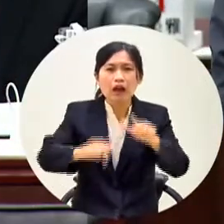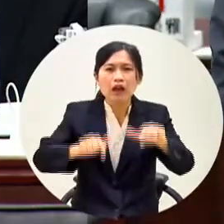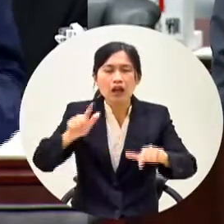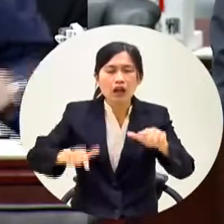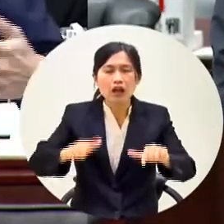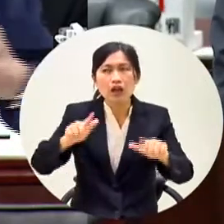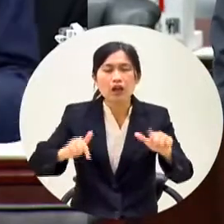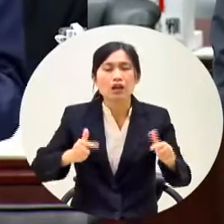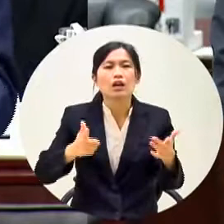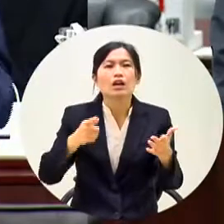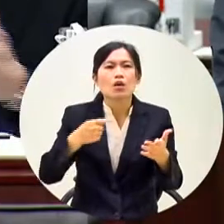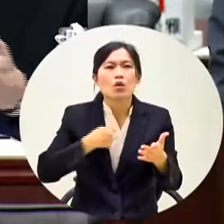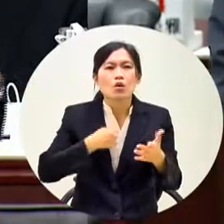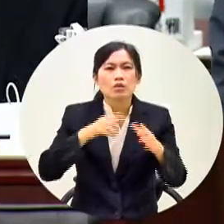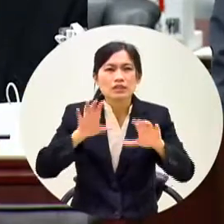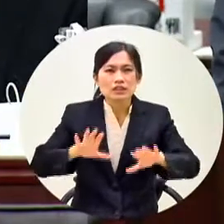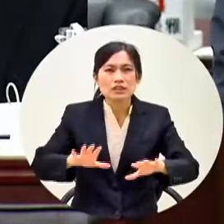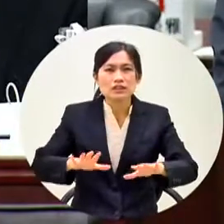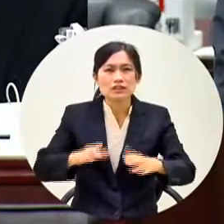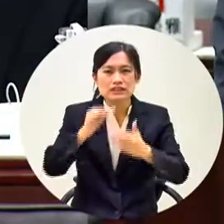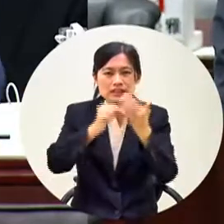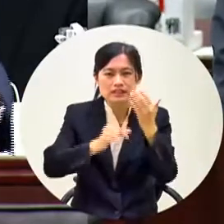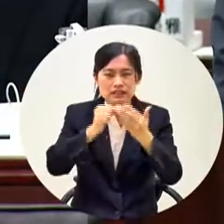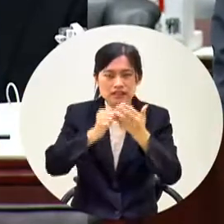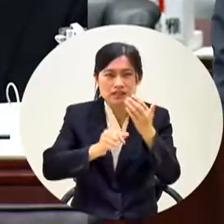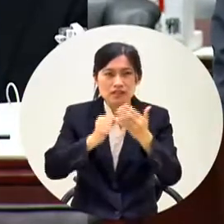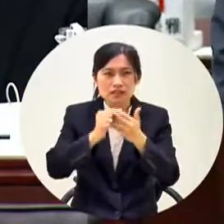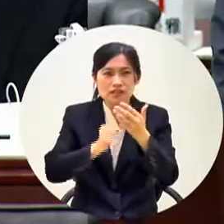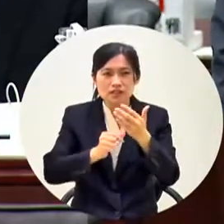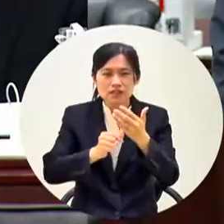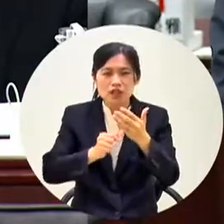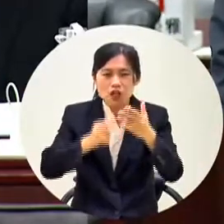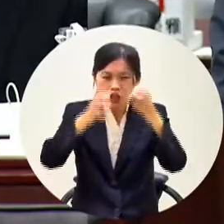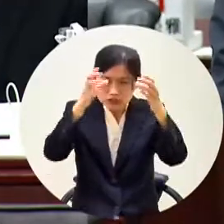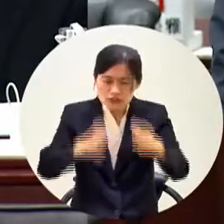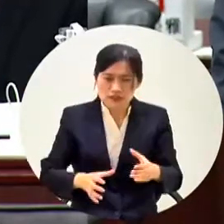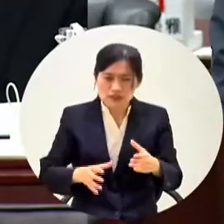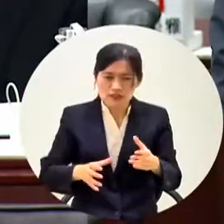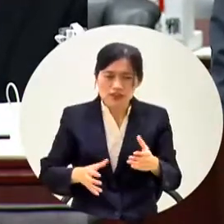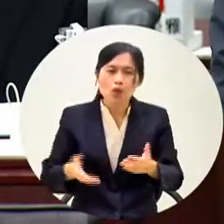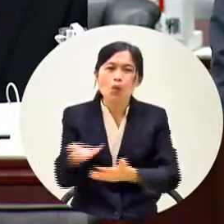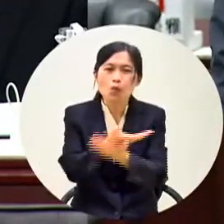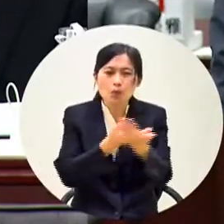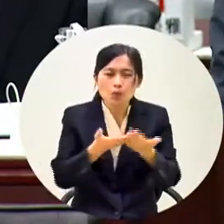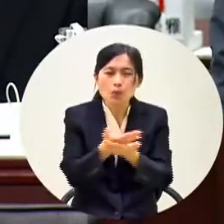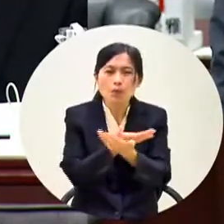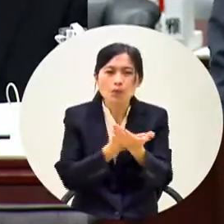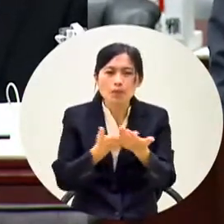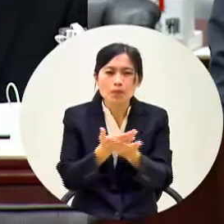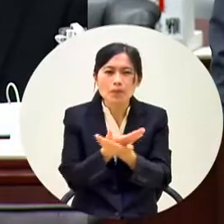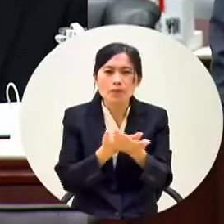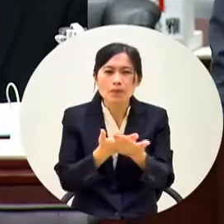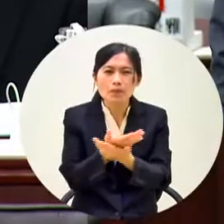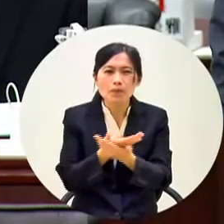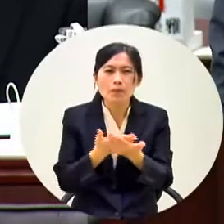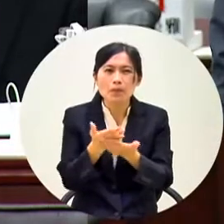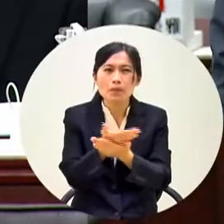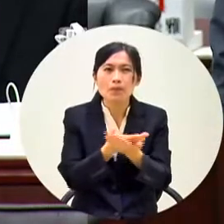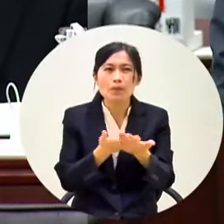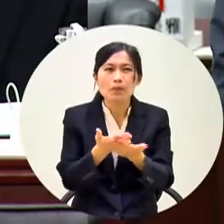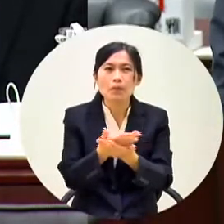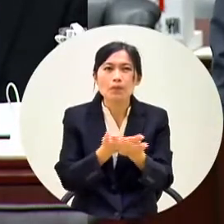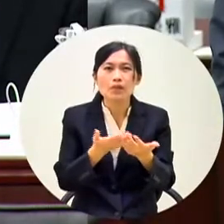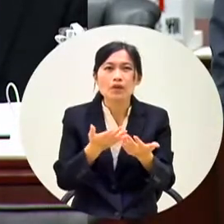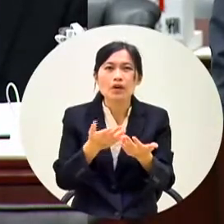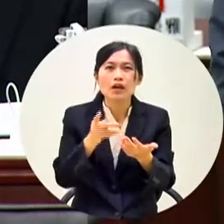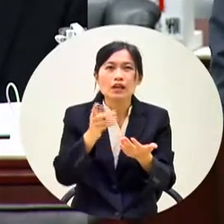少吼。这点，阮即摆甲制度上，阮做一个平台啊来处理这个问题。啊，第二是即较多志